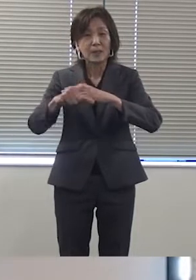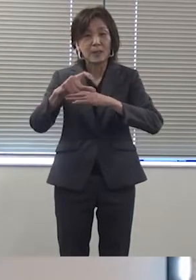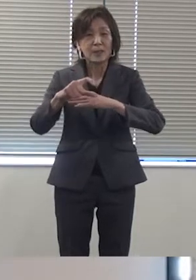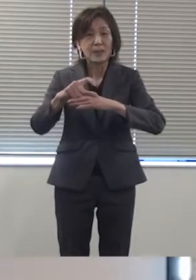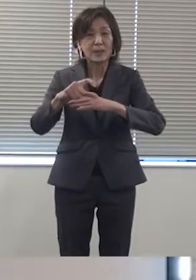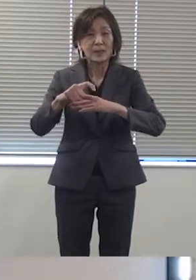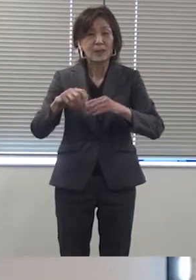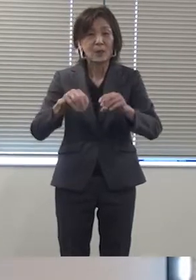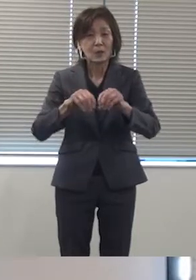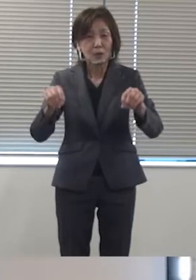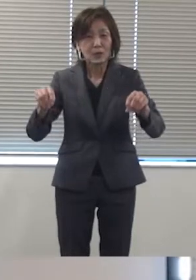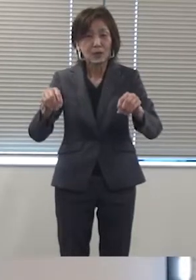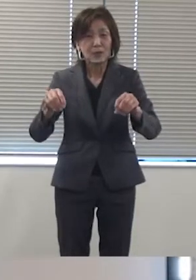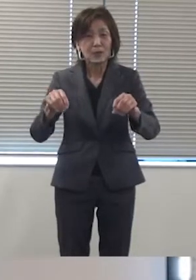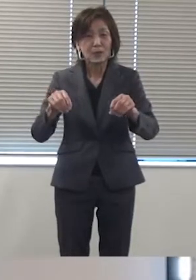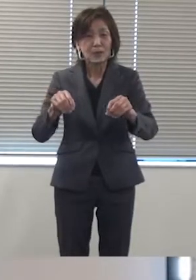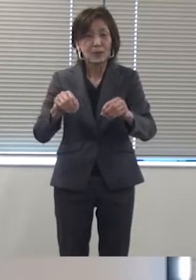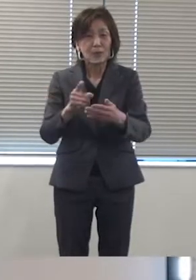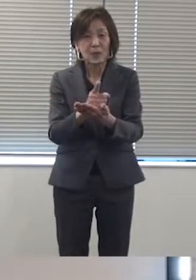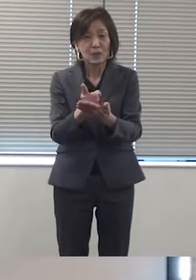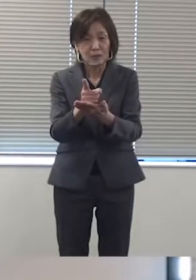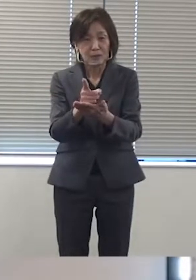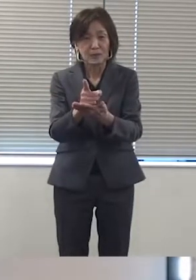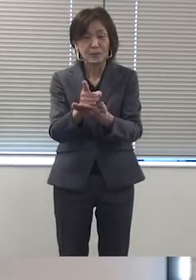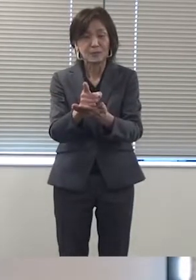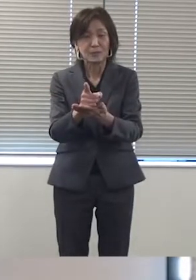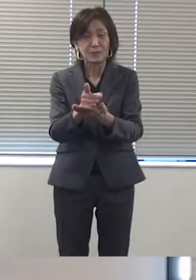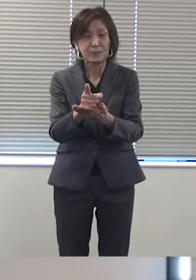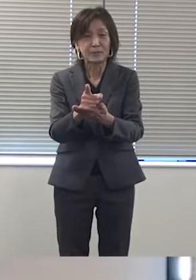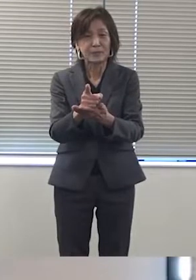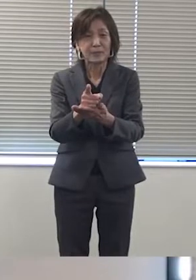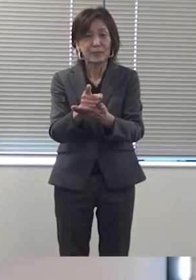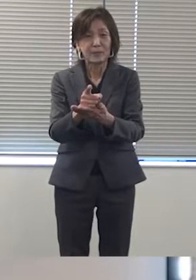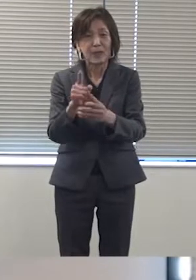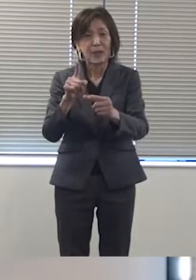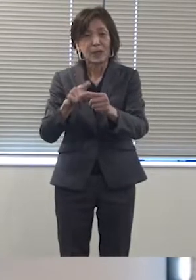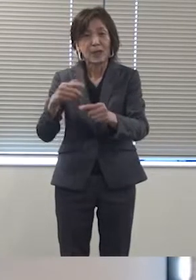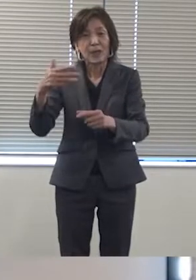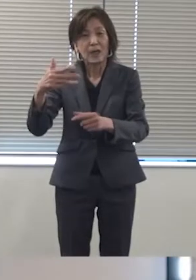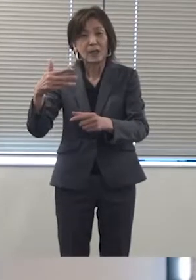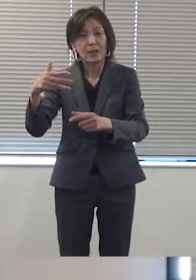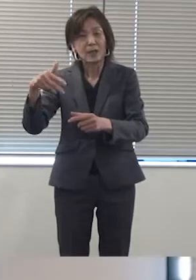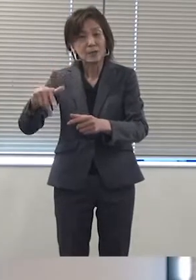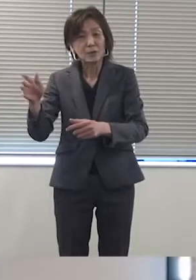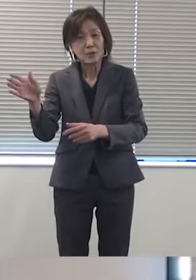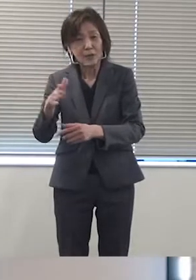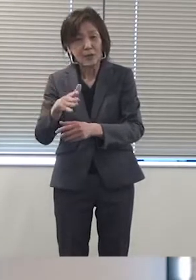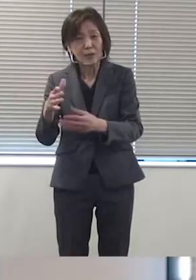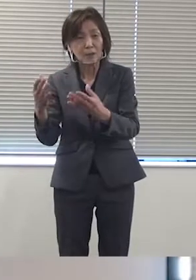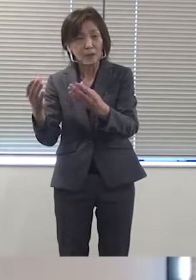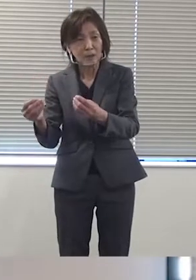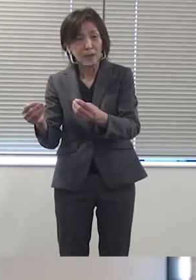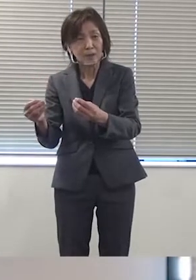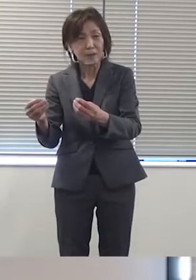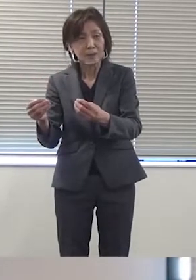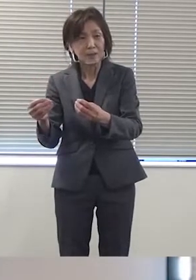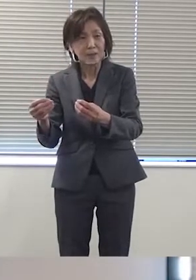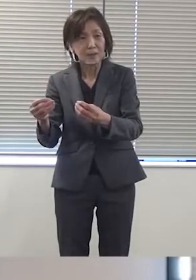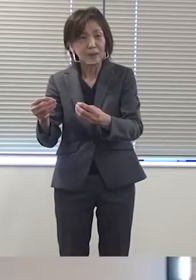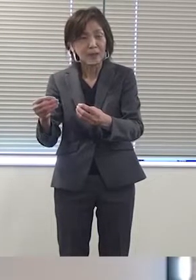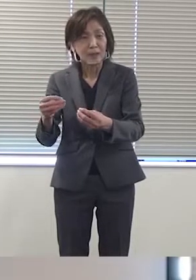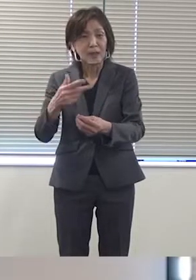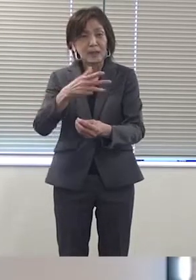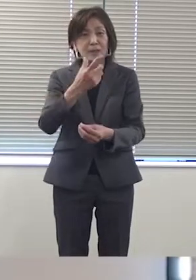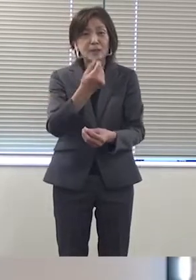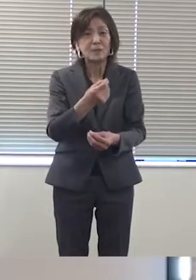画整備につきましては、中塚がほぼ完了しましたのが、下島町がほぼ完了しましたので、今、